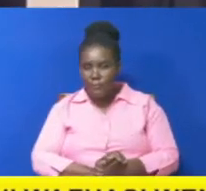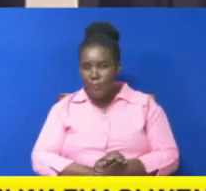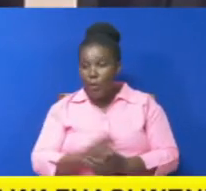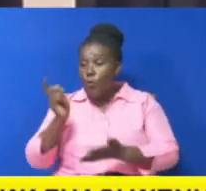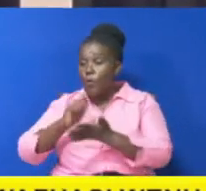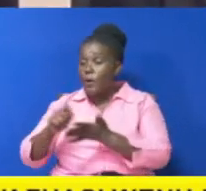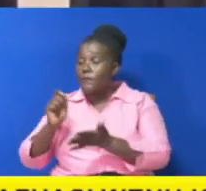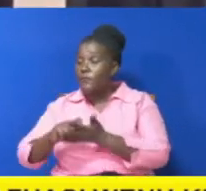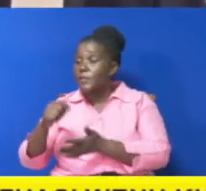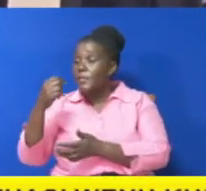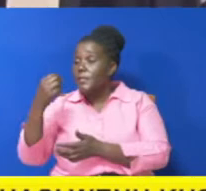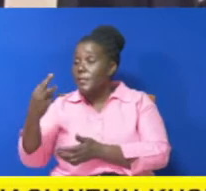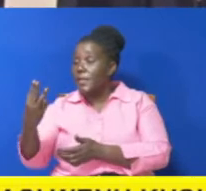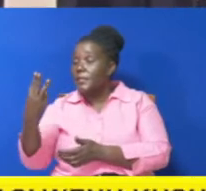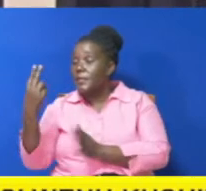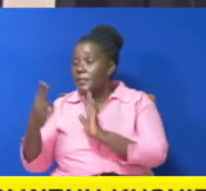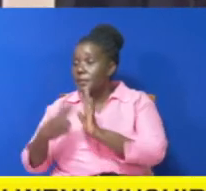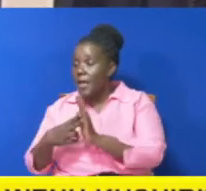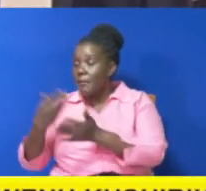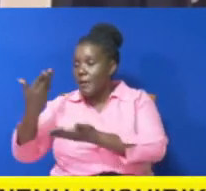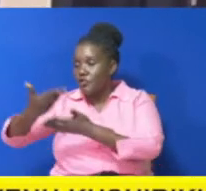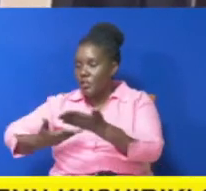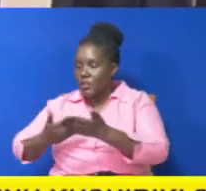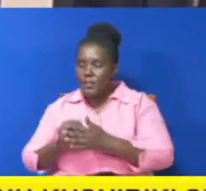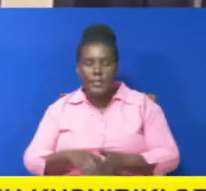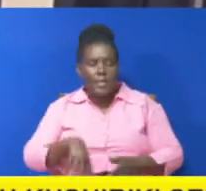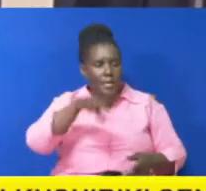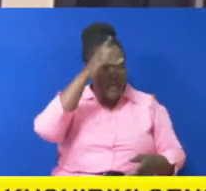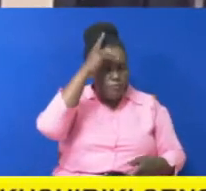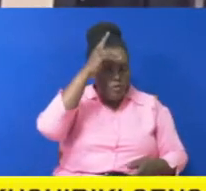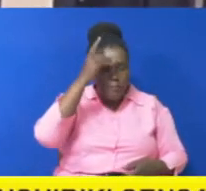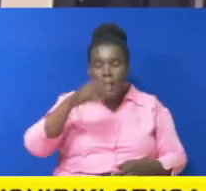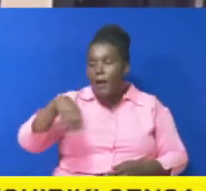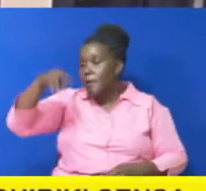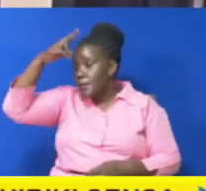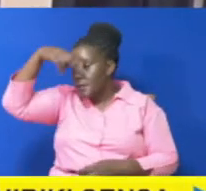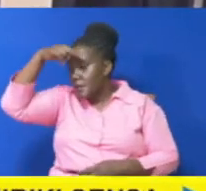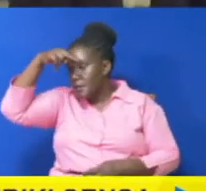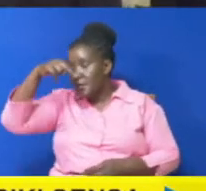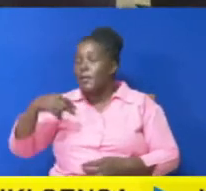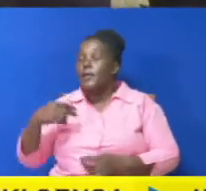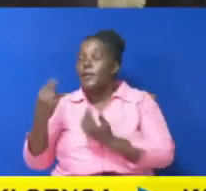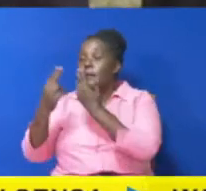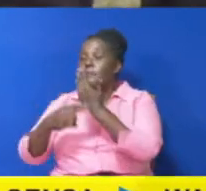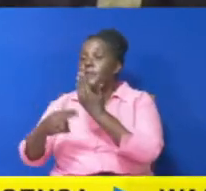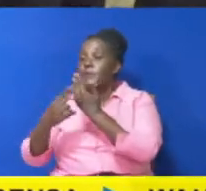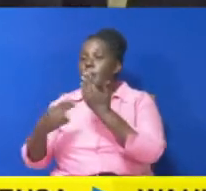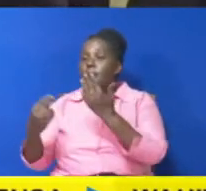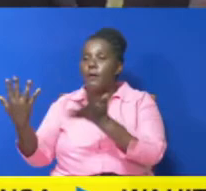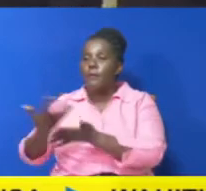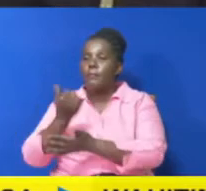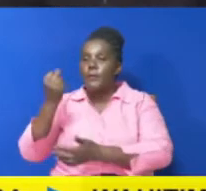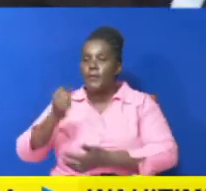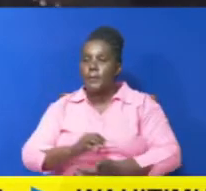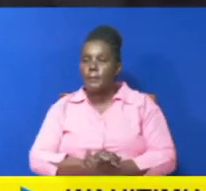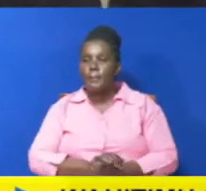37 wametunukiwa astashahada, stashahada na shahada katika theolojia.